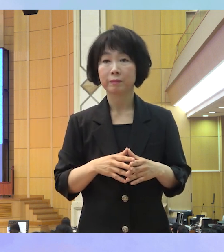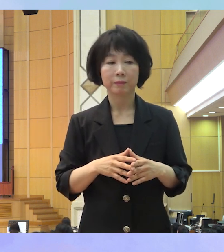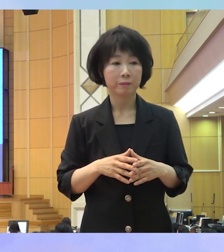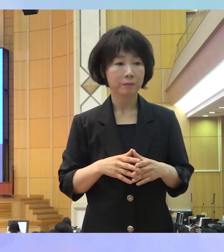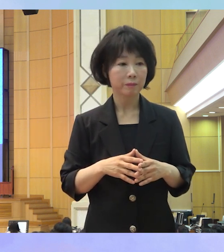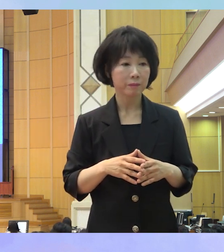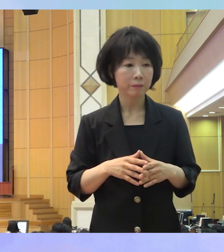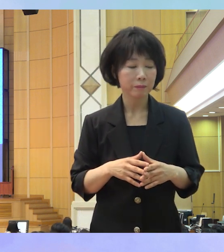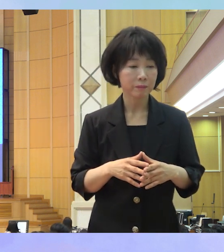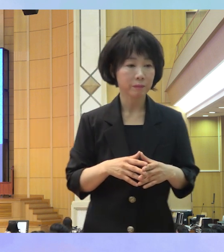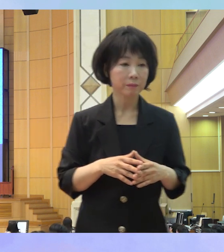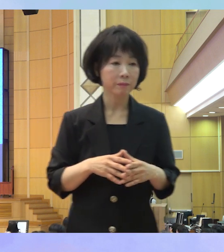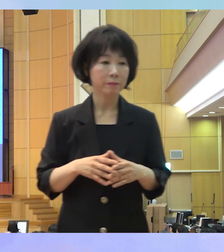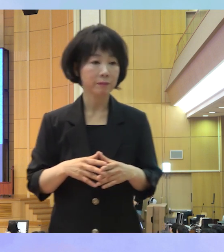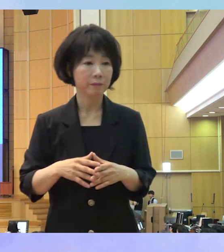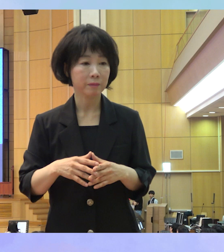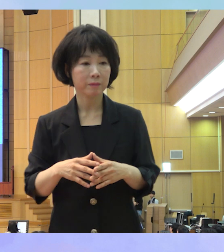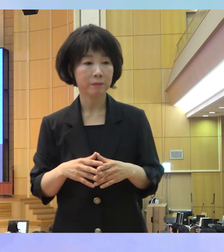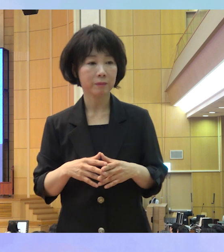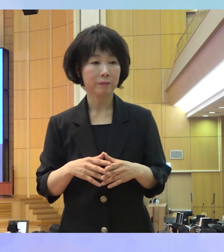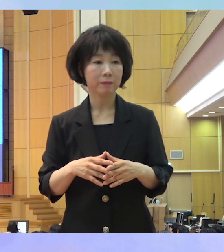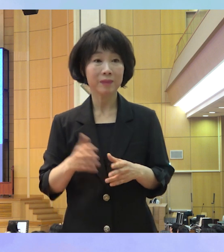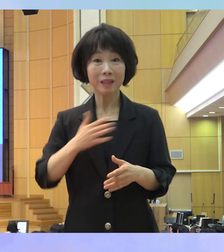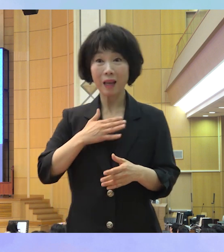너 어렸을 때 내가